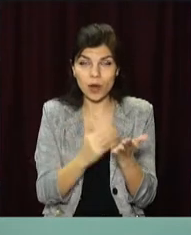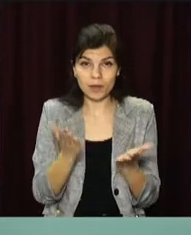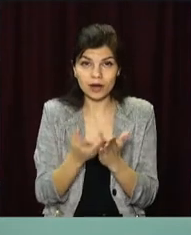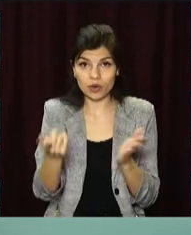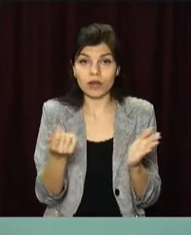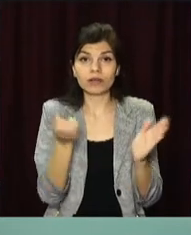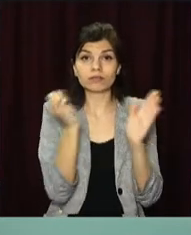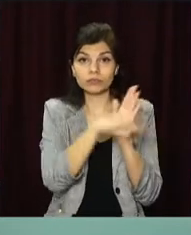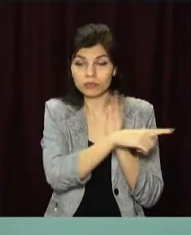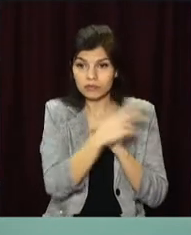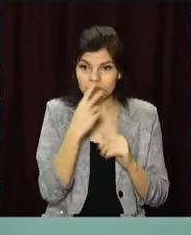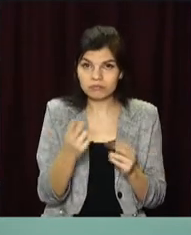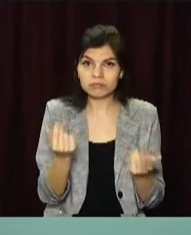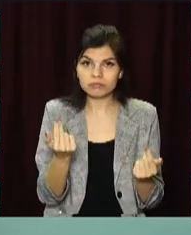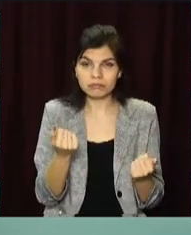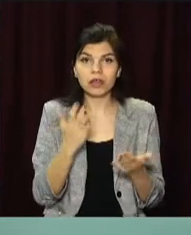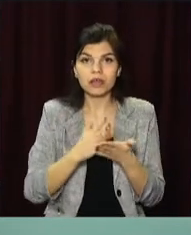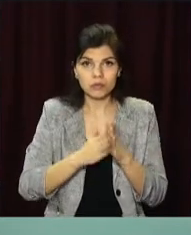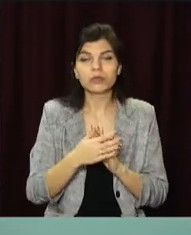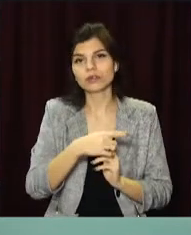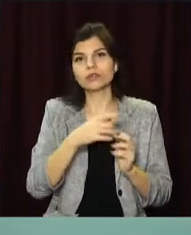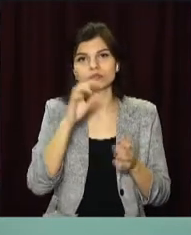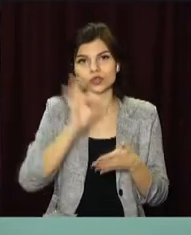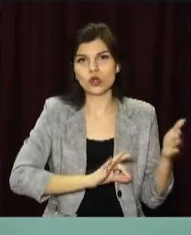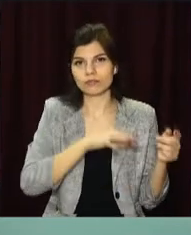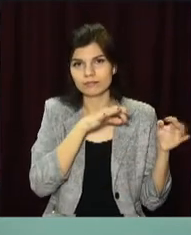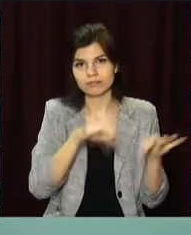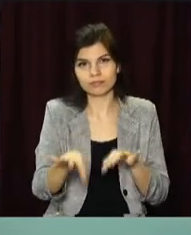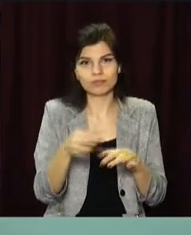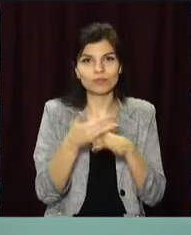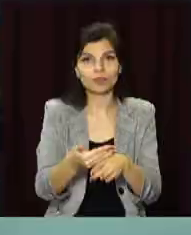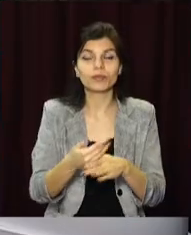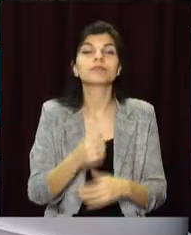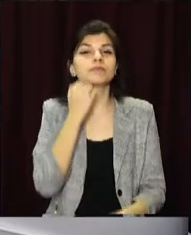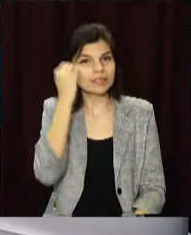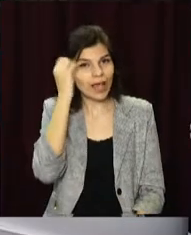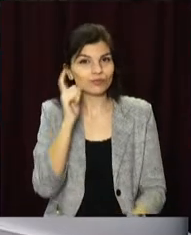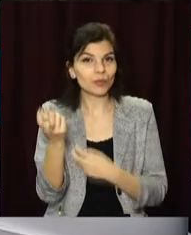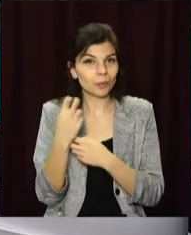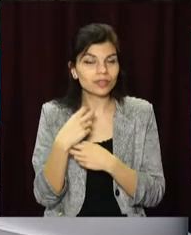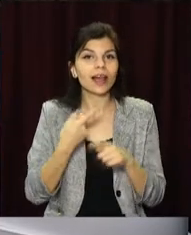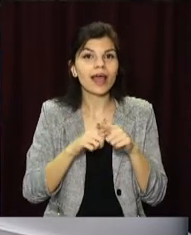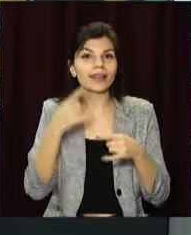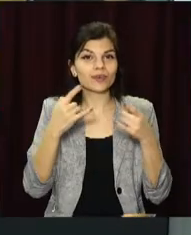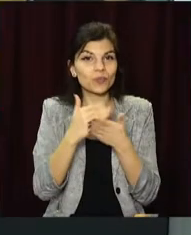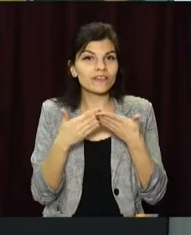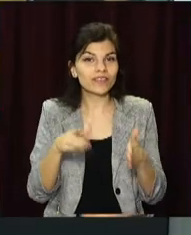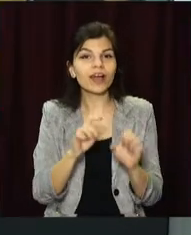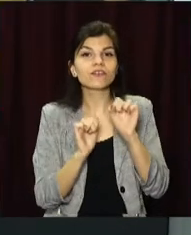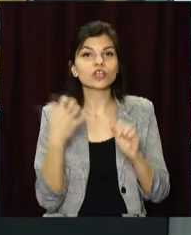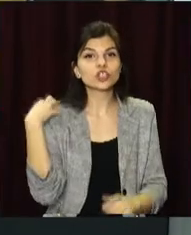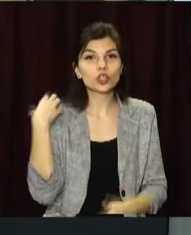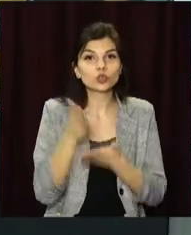веб-приложенні, буде це в додатку, ми побачимо погіршення стану дороги цій. Дякуємо, що завітали. У